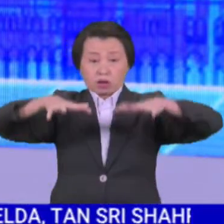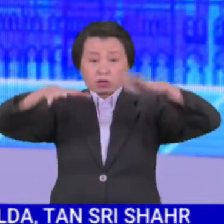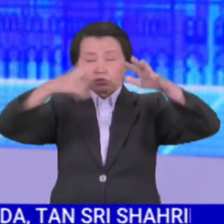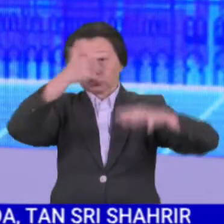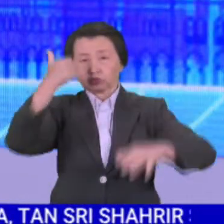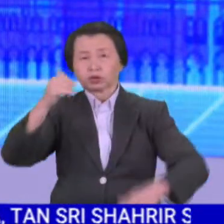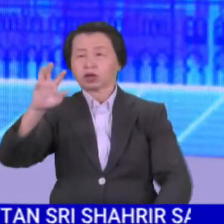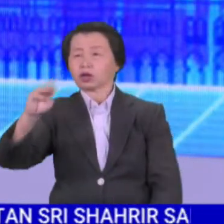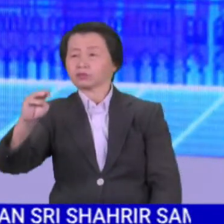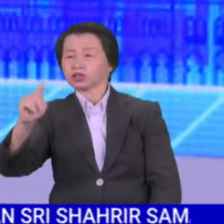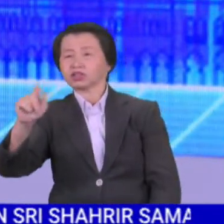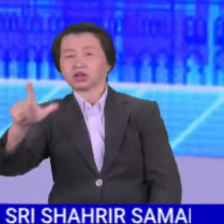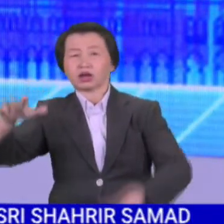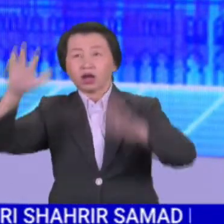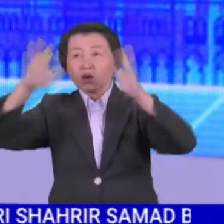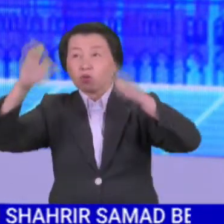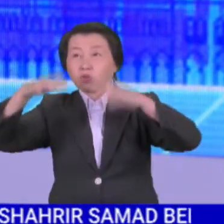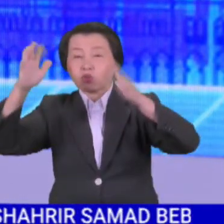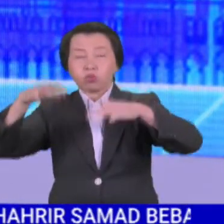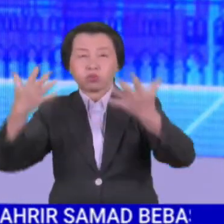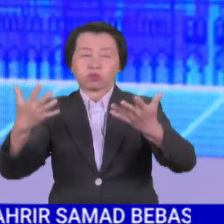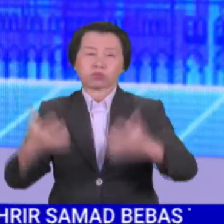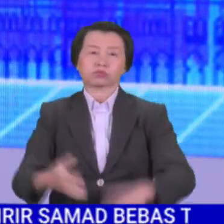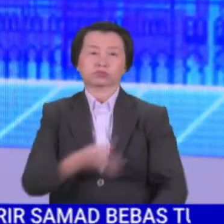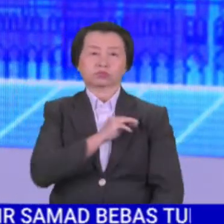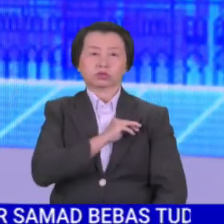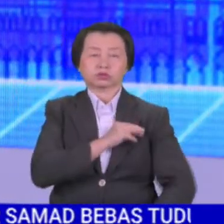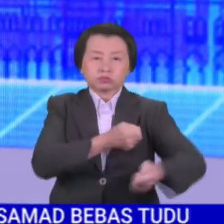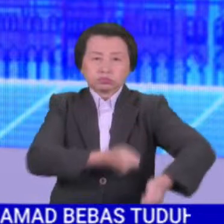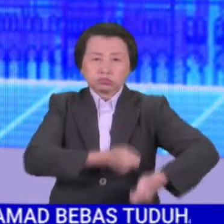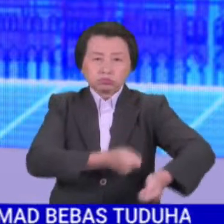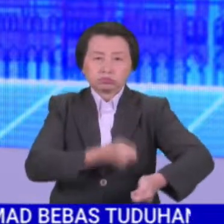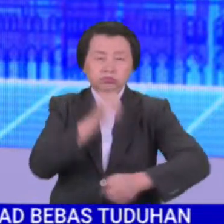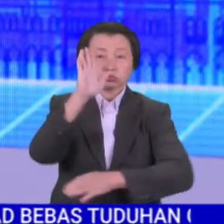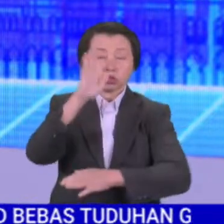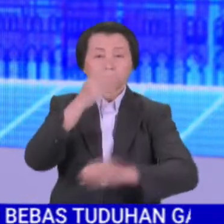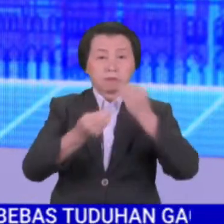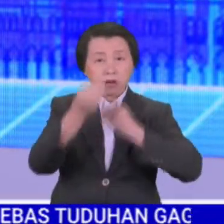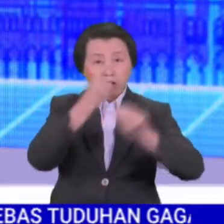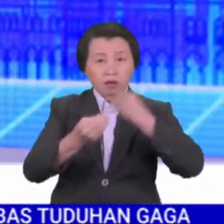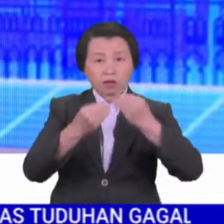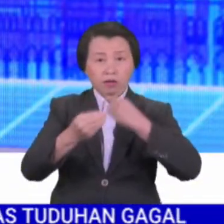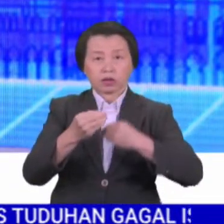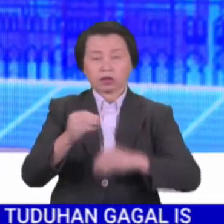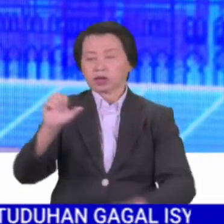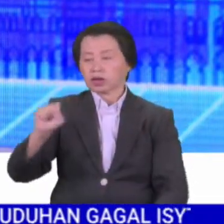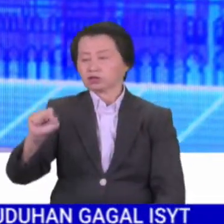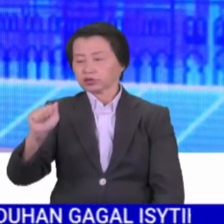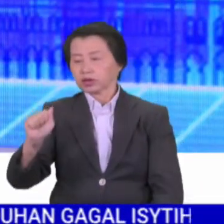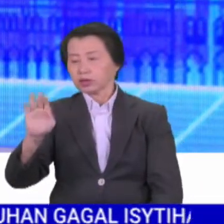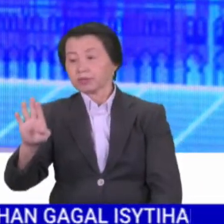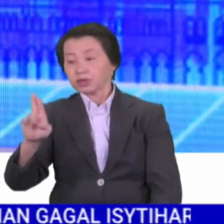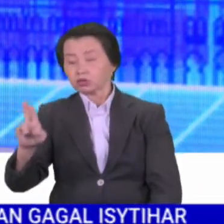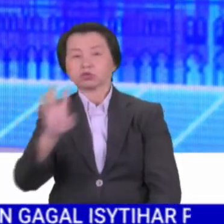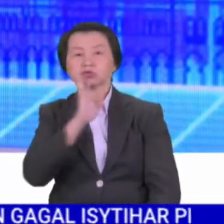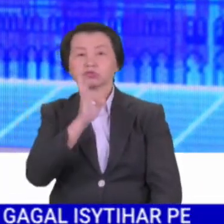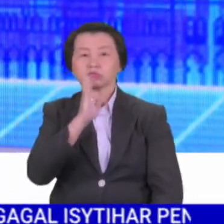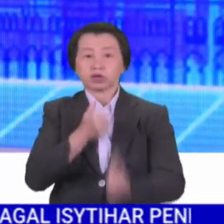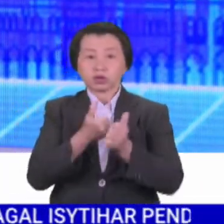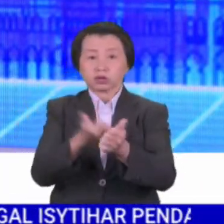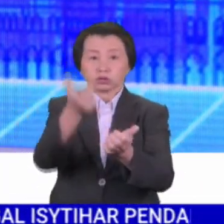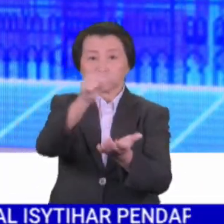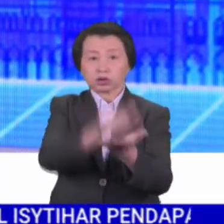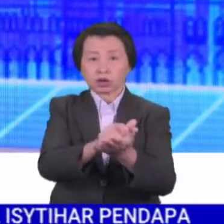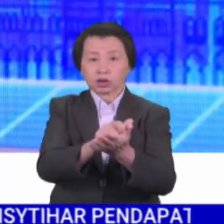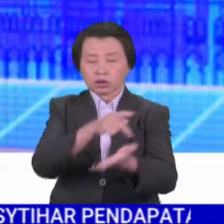timur laut MTL sehingga kini. Menteri Pertanian dan Keterjaminan Makanan MAFS Muhammad Sabu berkata, berdasarkan laporan